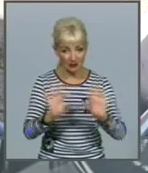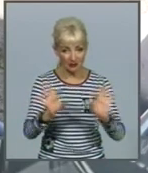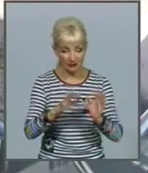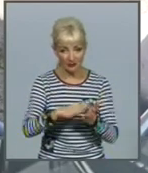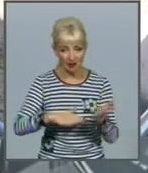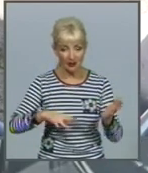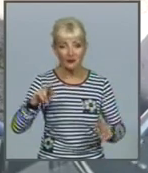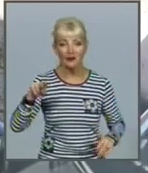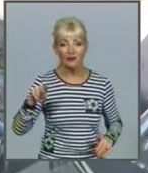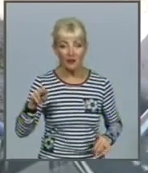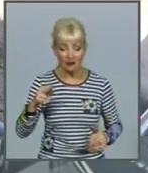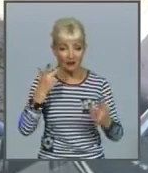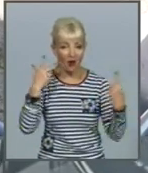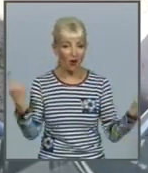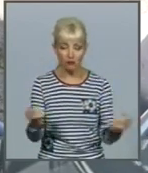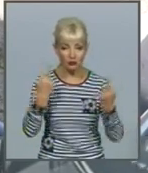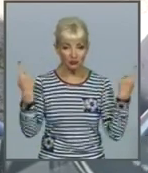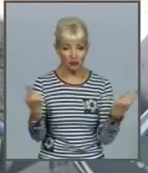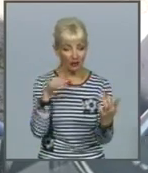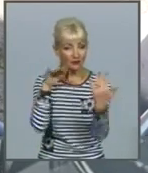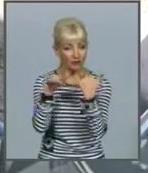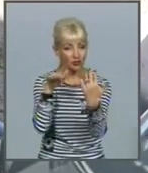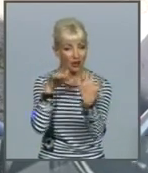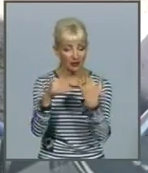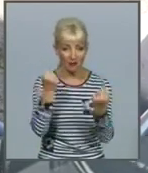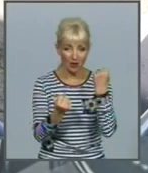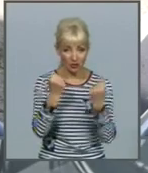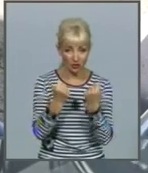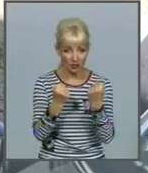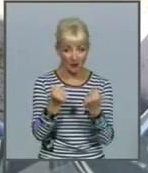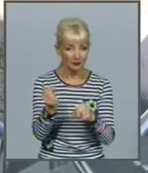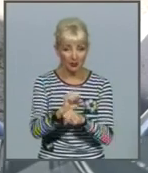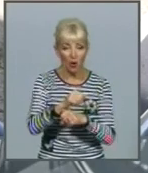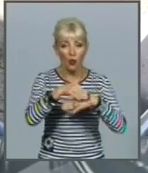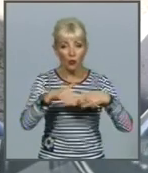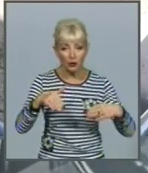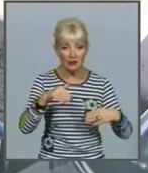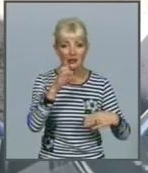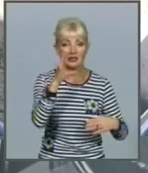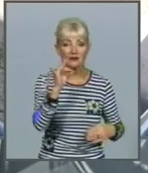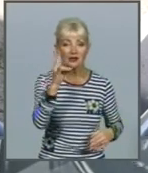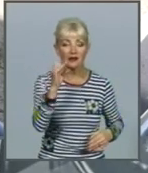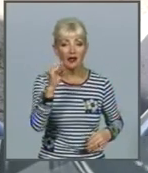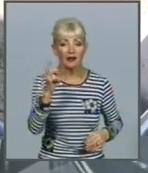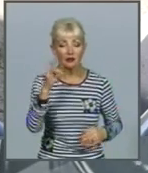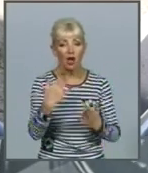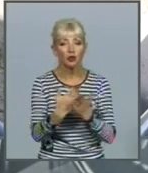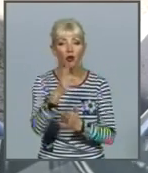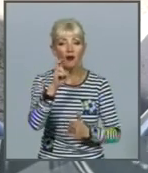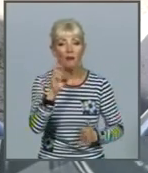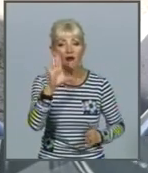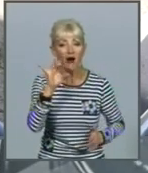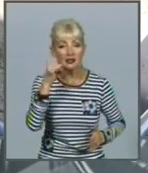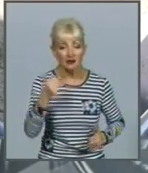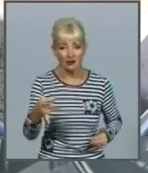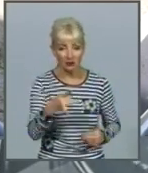У п'ятницю звичайний рух автівок по ній призупинено. Вулиця Петра Свинаренка, що у Новобаварському районі. Сьогодні зелене